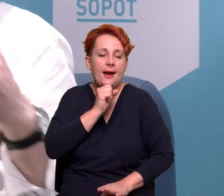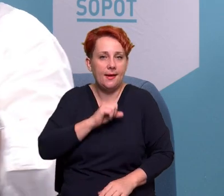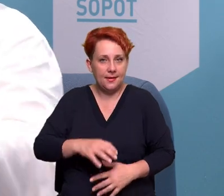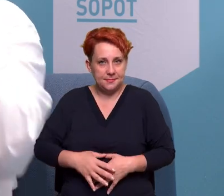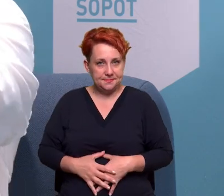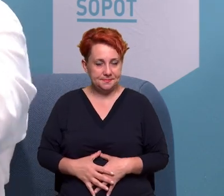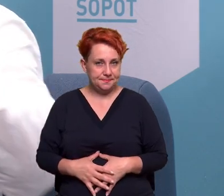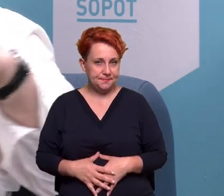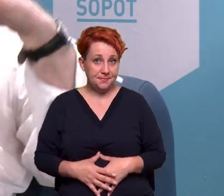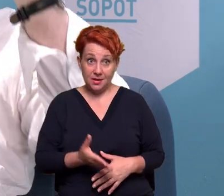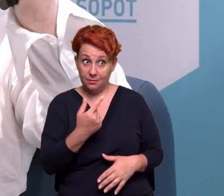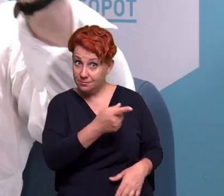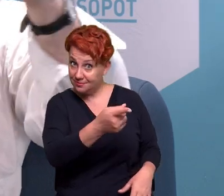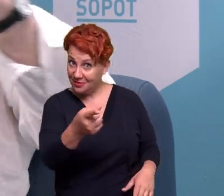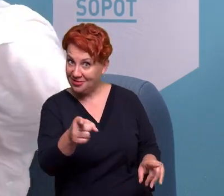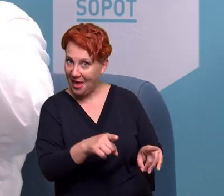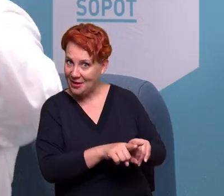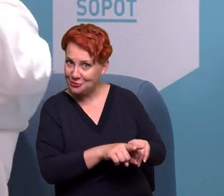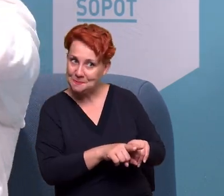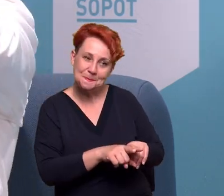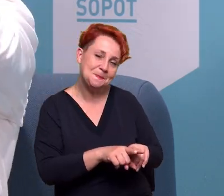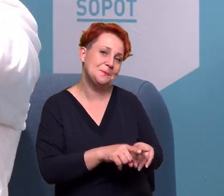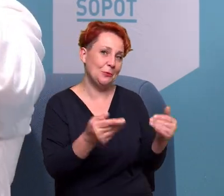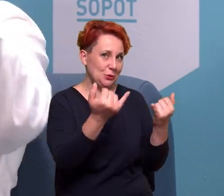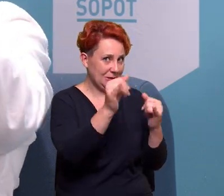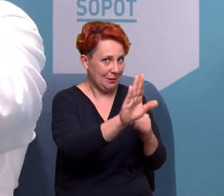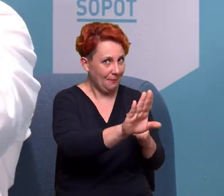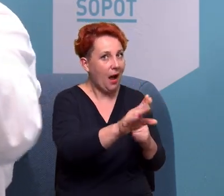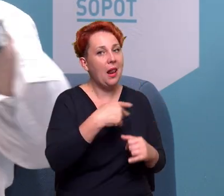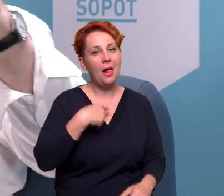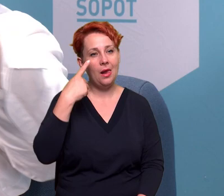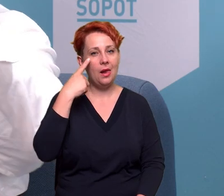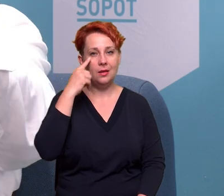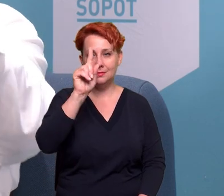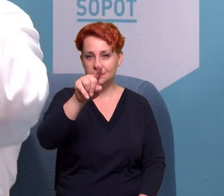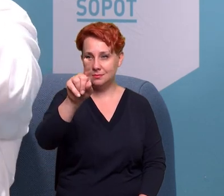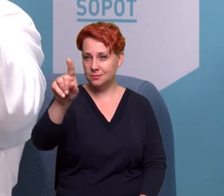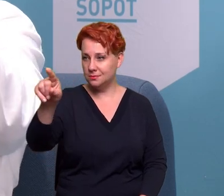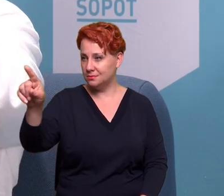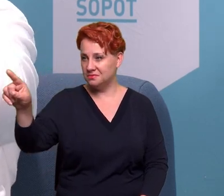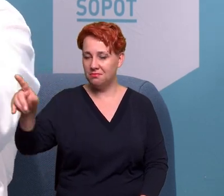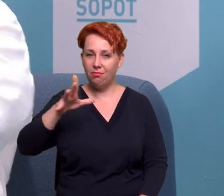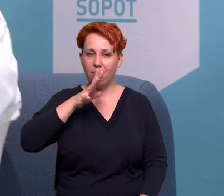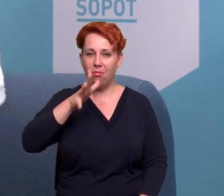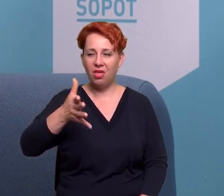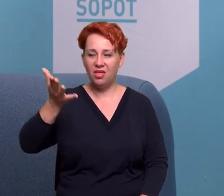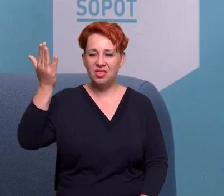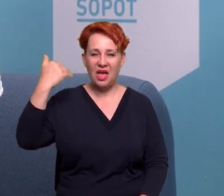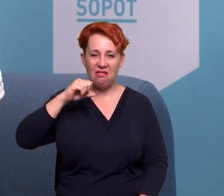czy oczywiście dotyczy państwa, bo może być tutaj inaczej, ale ja spotykam się z takimi osobami, które brzydzą się